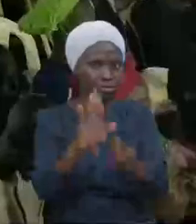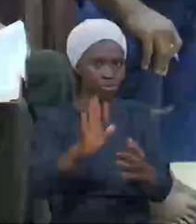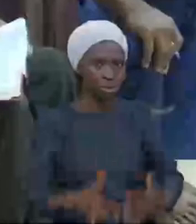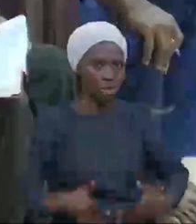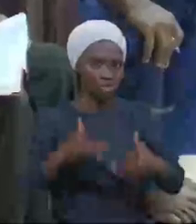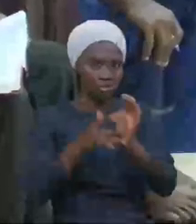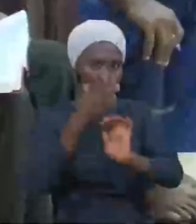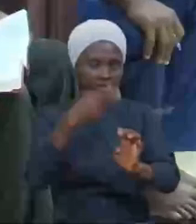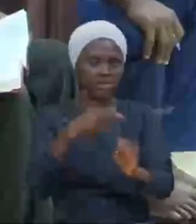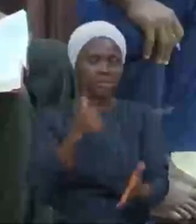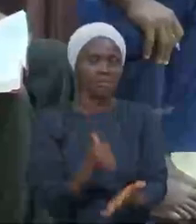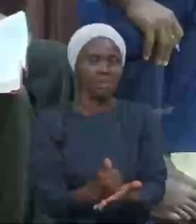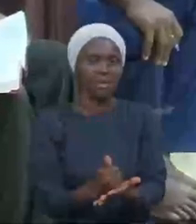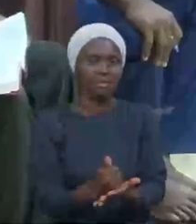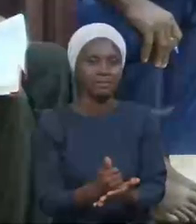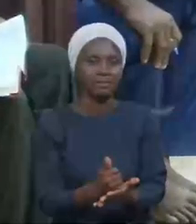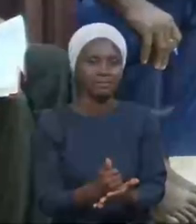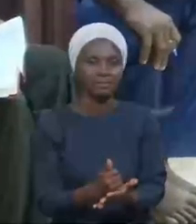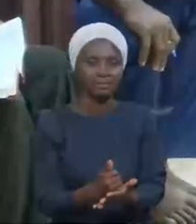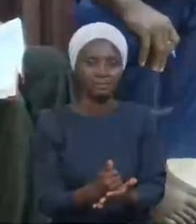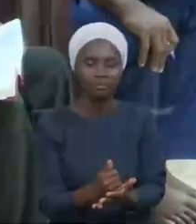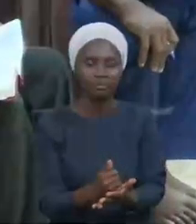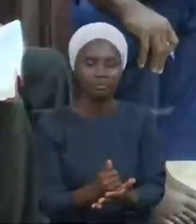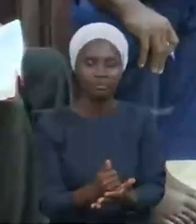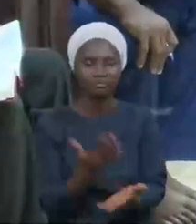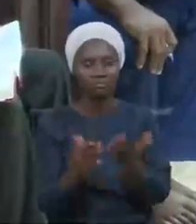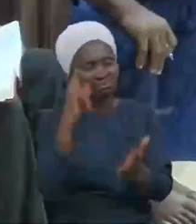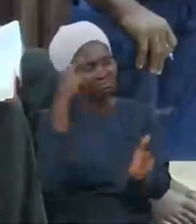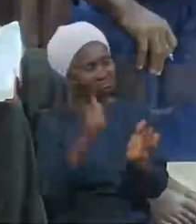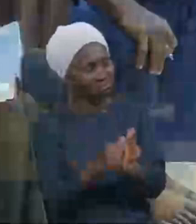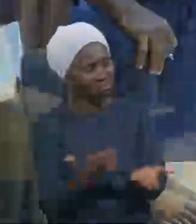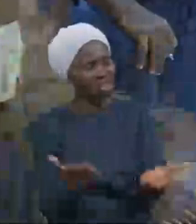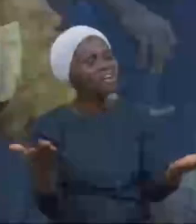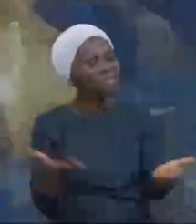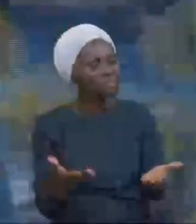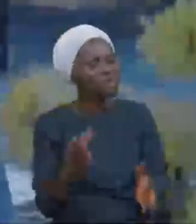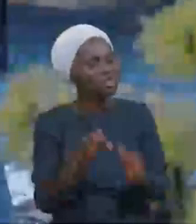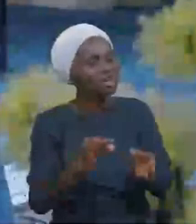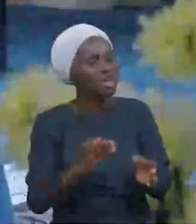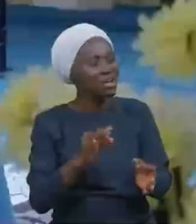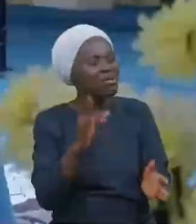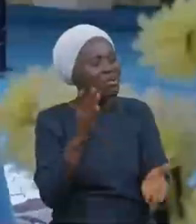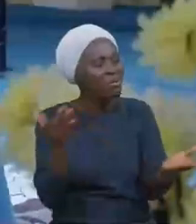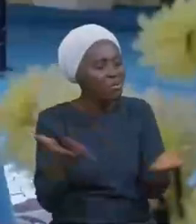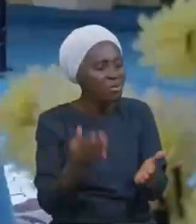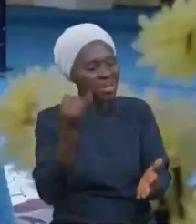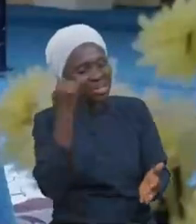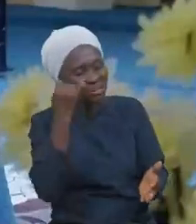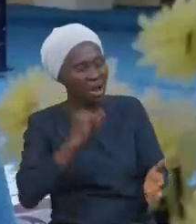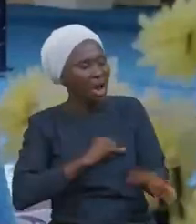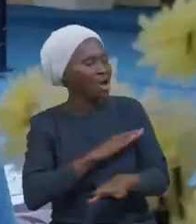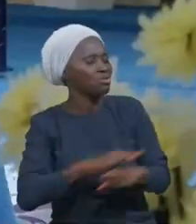Jésus. Et si je ne me répands pas? Et si maintenant je continue à faire ce que j'ai toujours